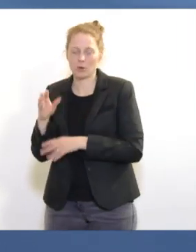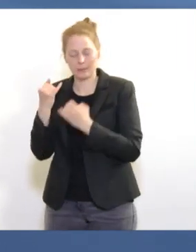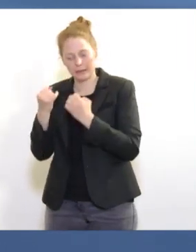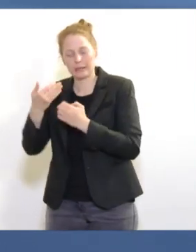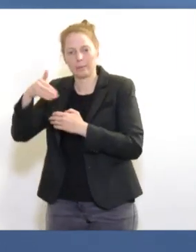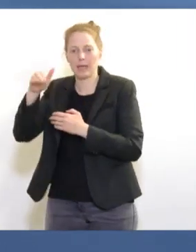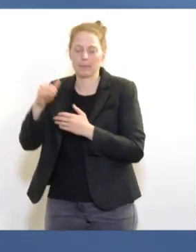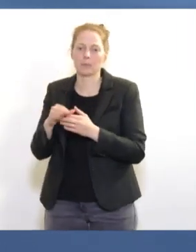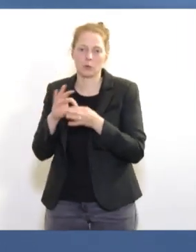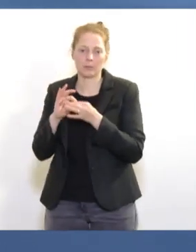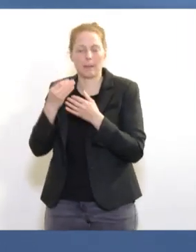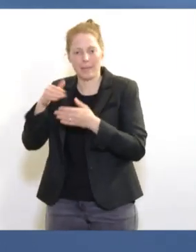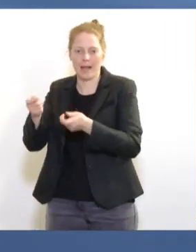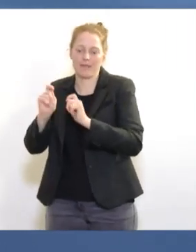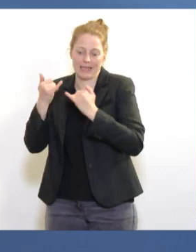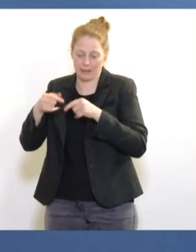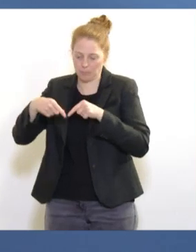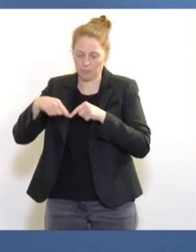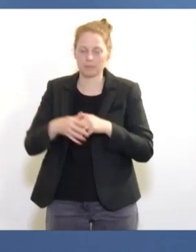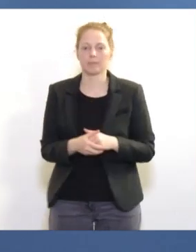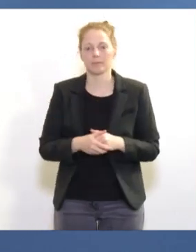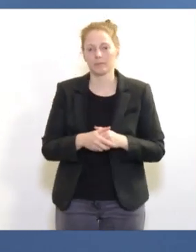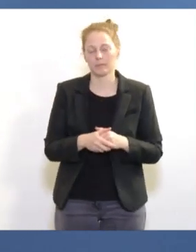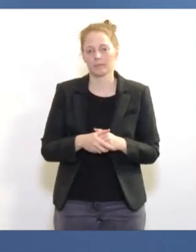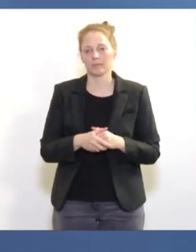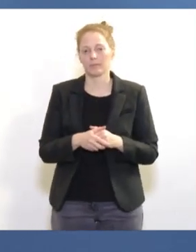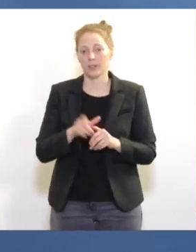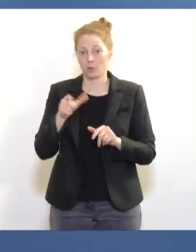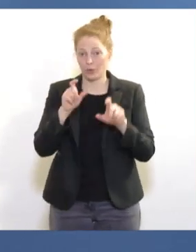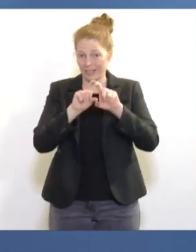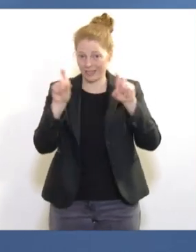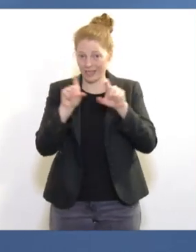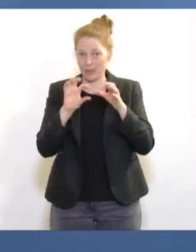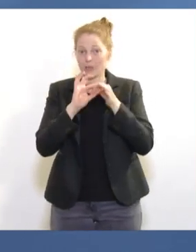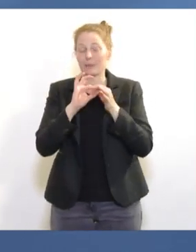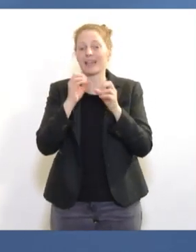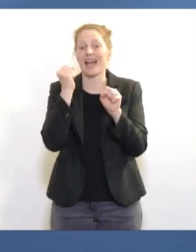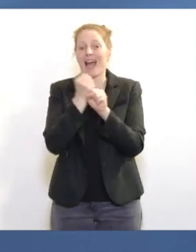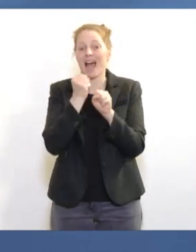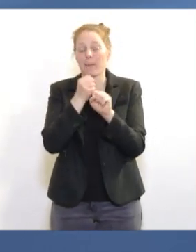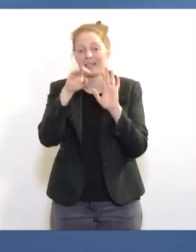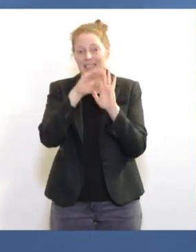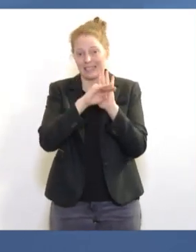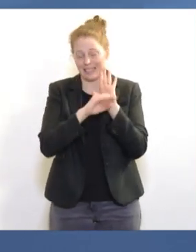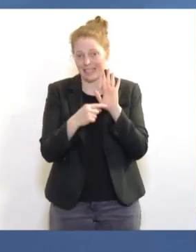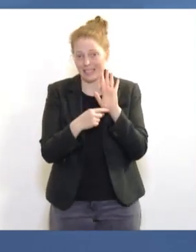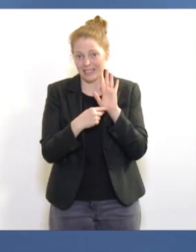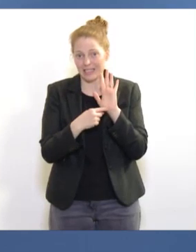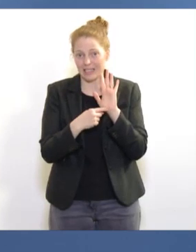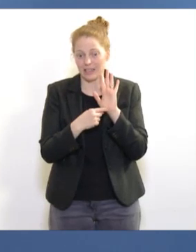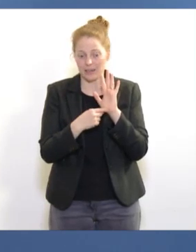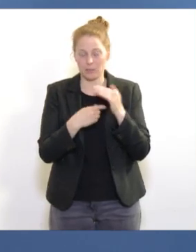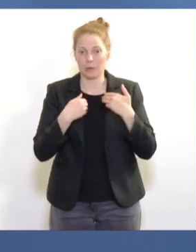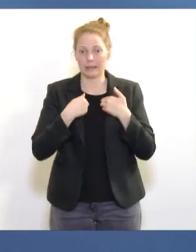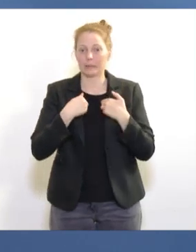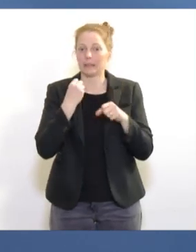Informationen, die bezieht sich auf die Mesuren, die wir geholt haben, am Code de Travail. Ich betone das nicht mehr am Code de Travail, als für dich als